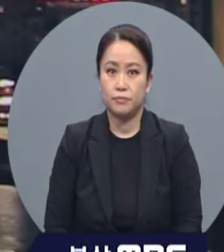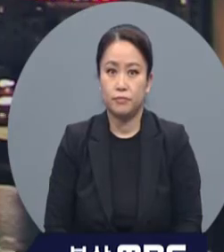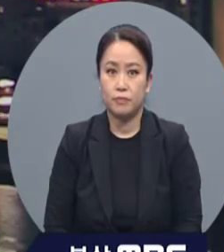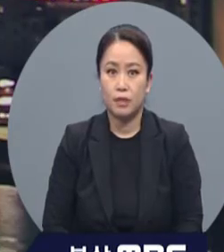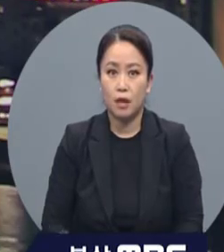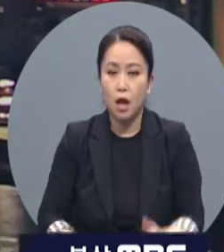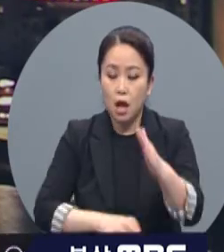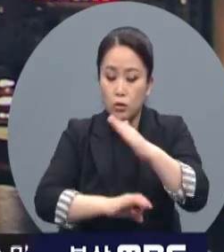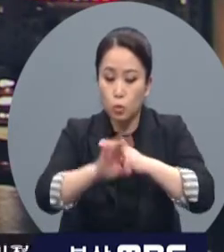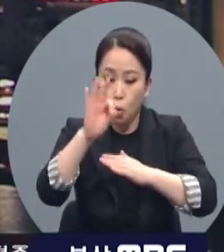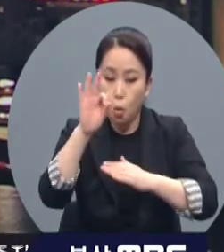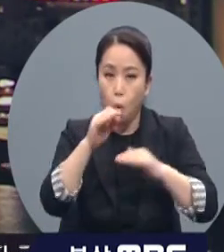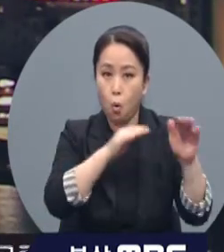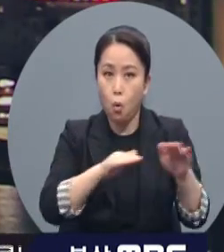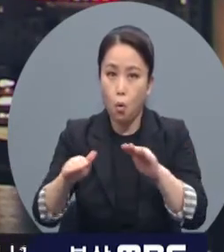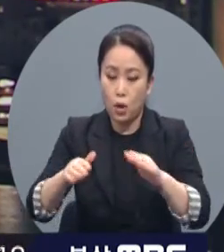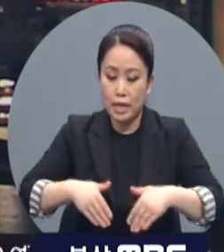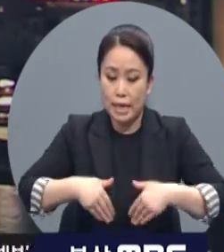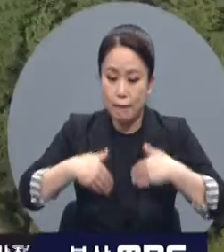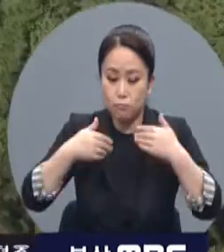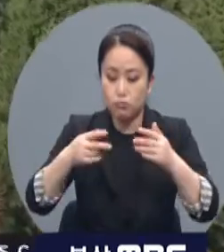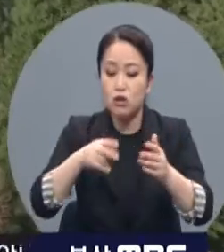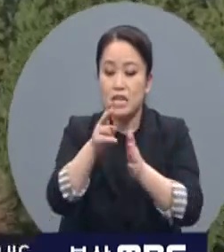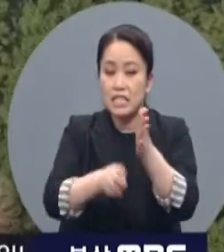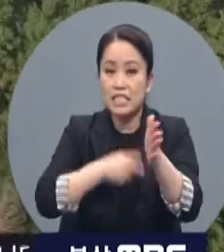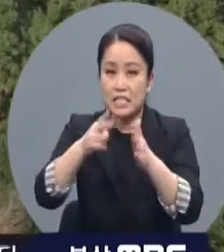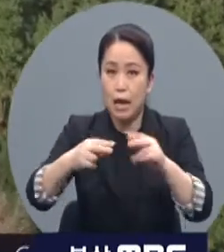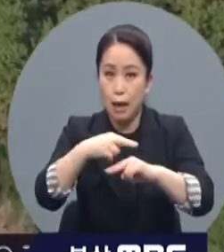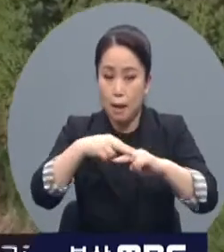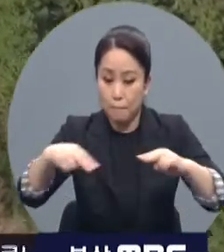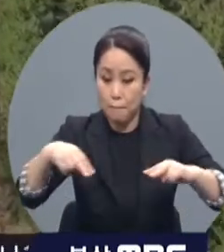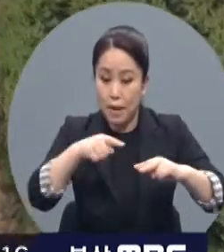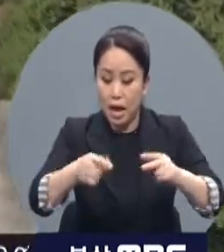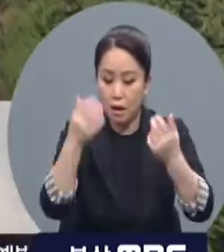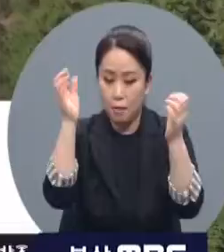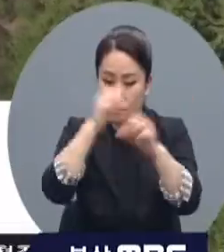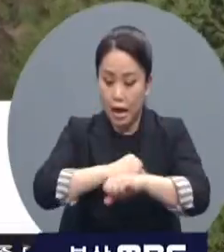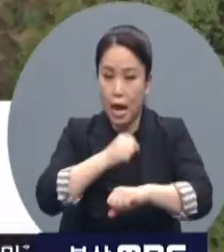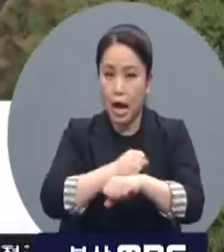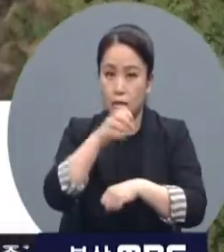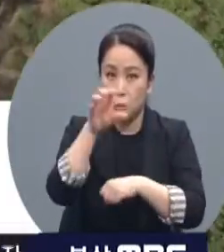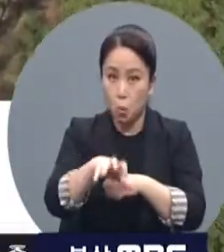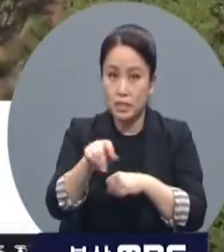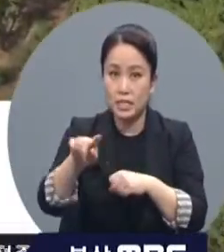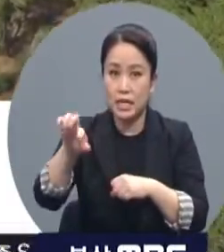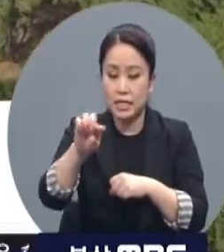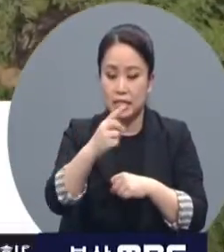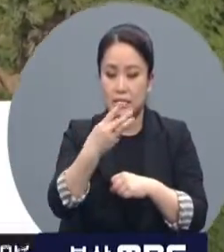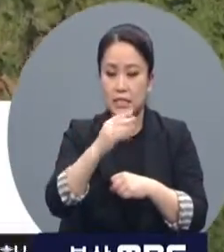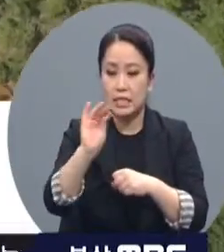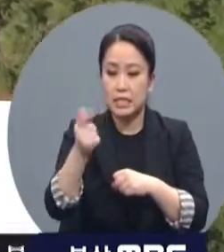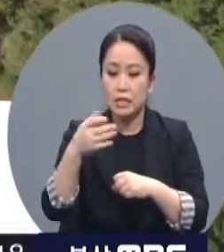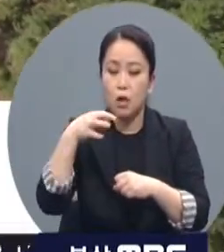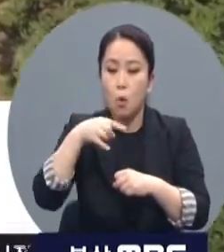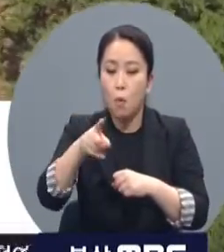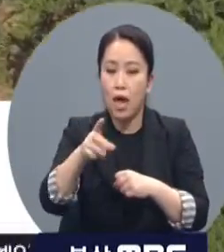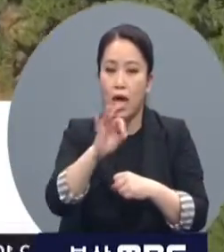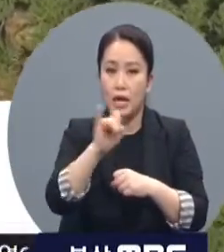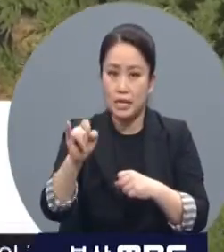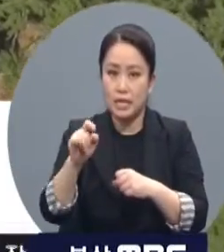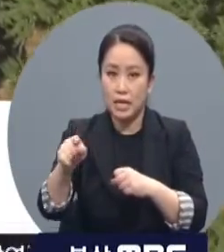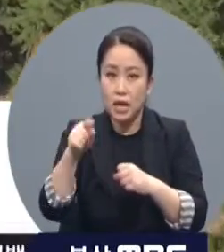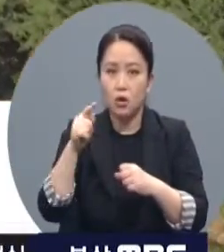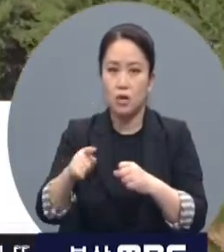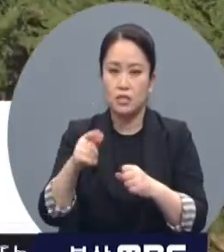동해남부선 폐선 부지를 활용한 해운대구에 그린 레일웨이 가 2021년 대한민국 조경 대상 북 토부